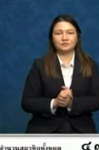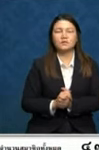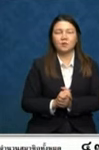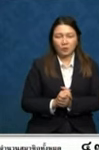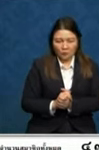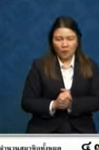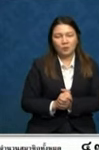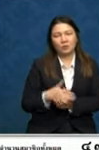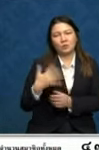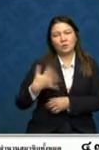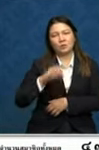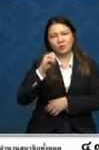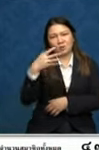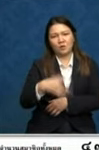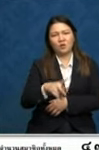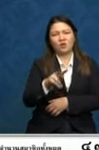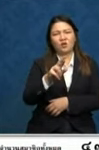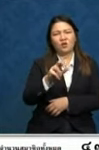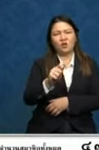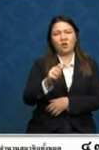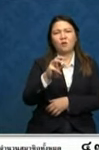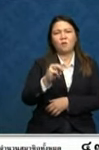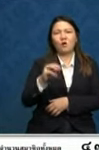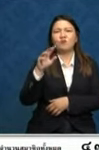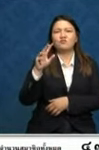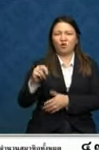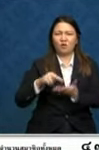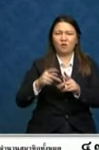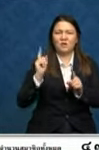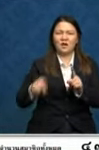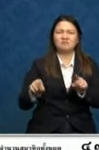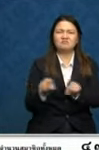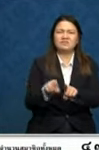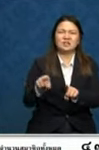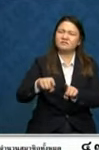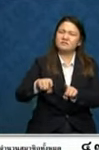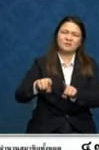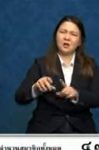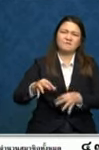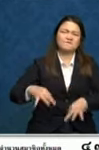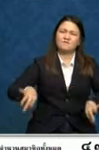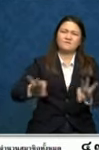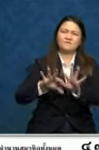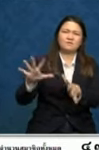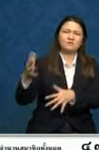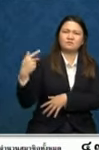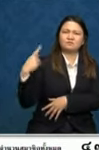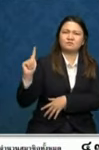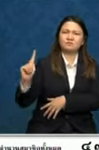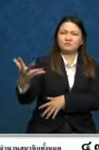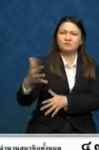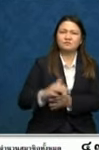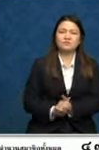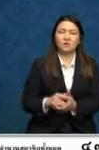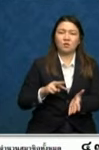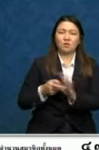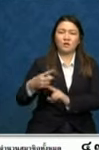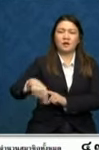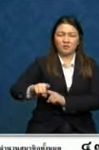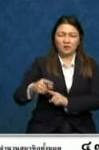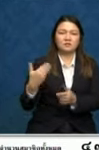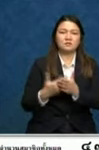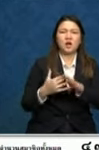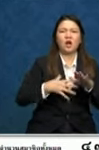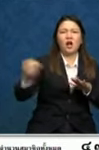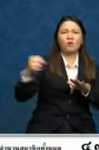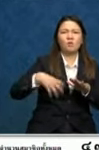ายว่ากลบน.คือเห็บในวงราชการนะครับดูดงบราชการไปเ